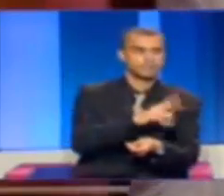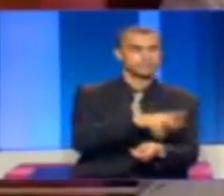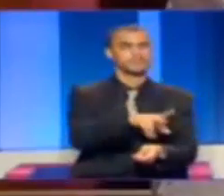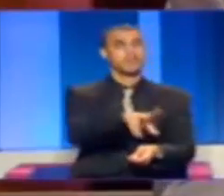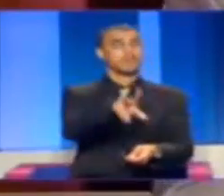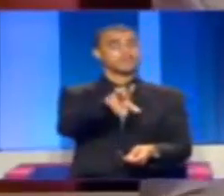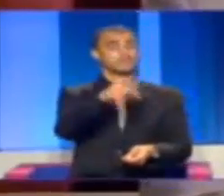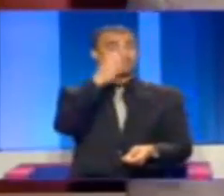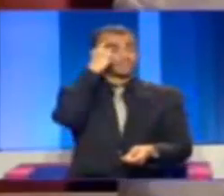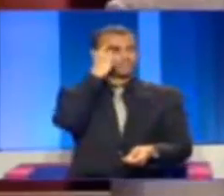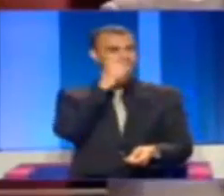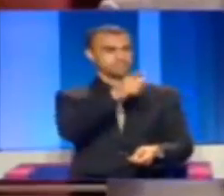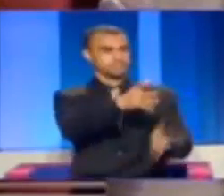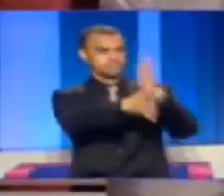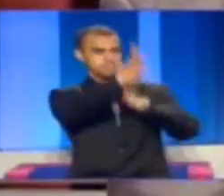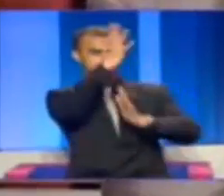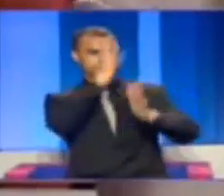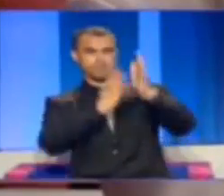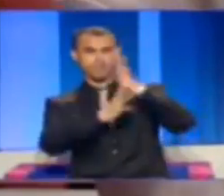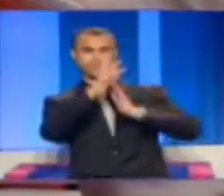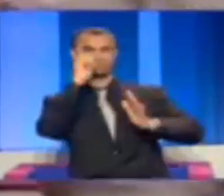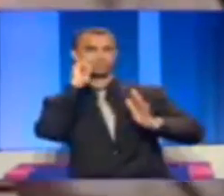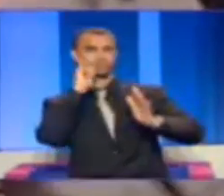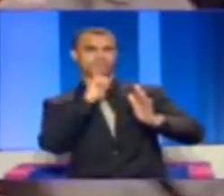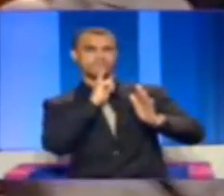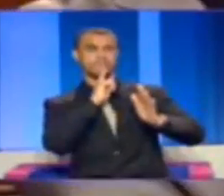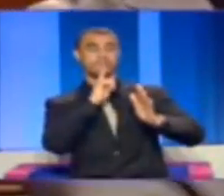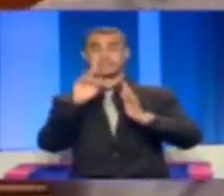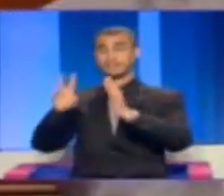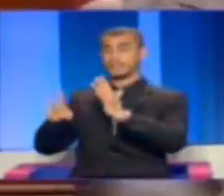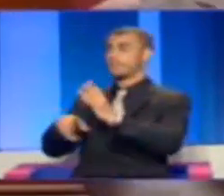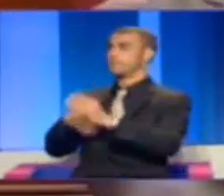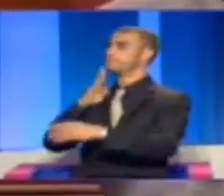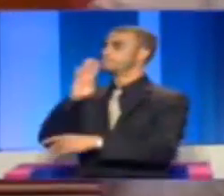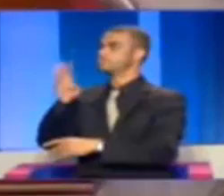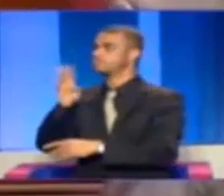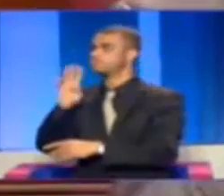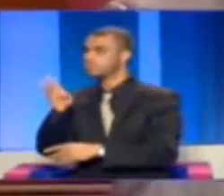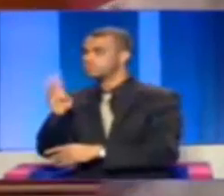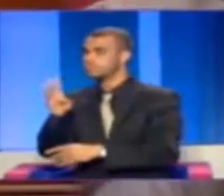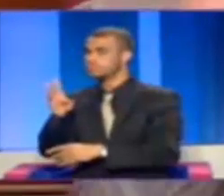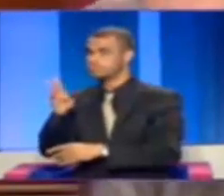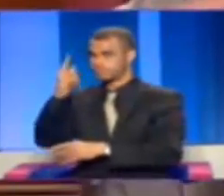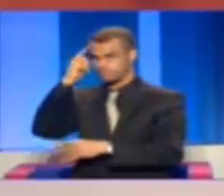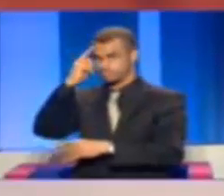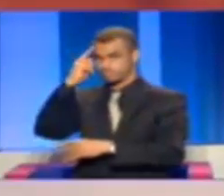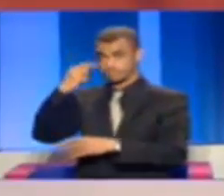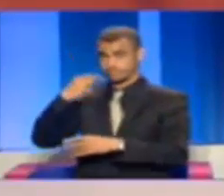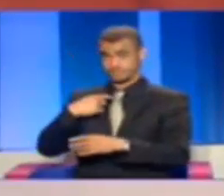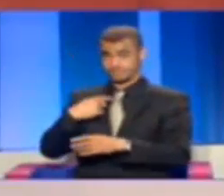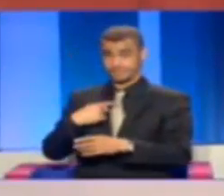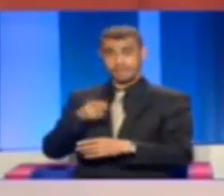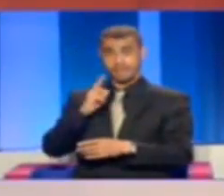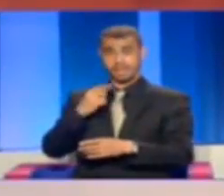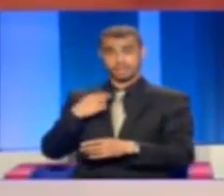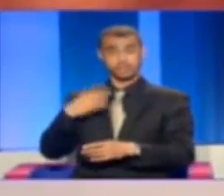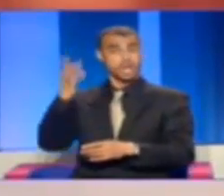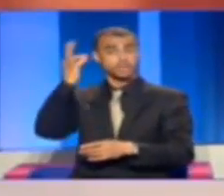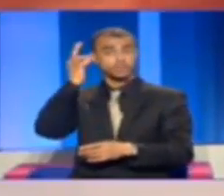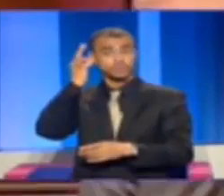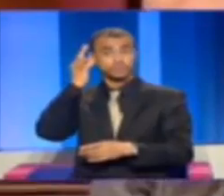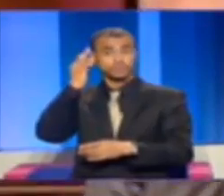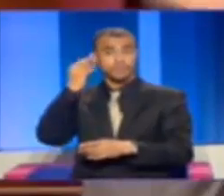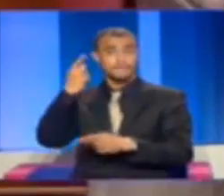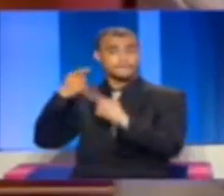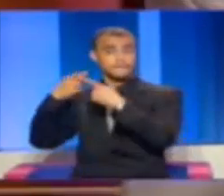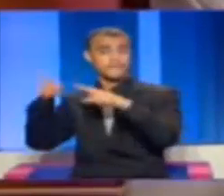ونديه لعالم الصم، ولكن العالم الحقيقي ديال الصم شكون هو؟ اللي كيعيشوه مع بعضياتهم، ماشي اللي كنعيشو انا، لان كنبقى انا كنتمي لواحد الثقافه مختلفه،